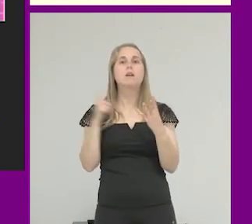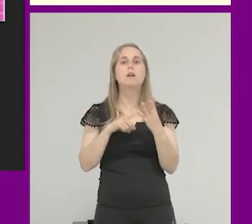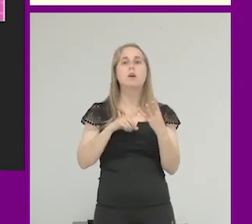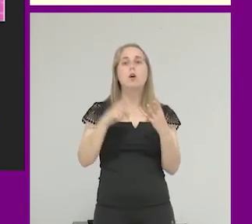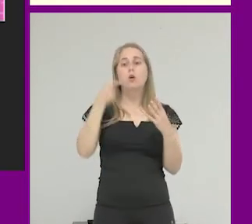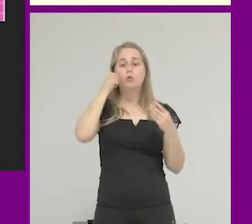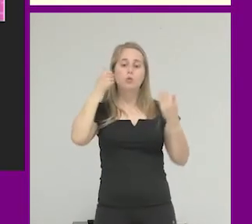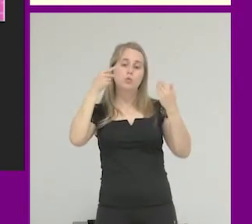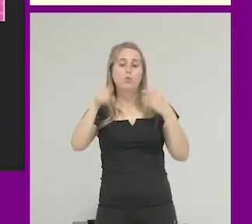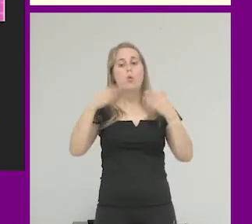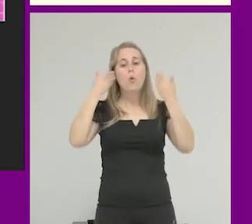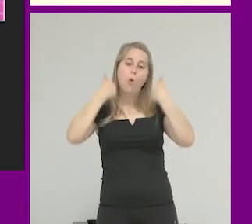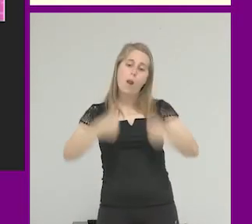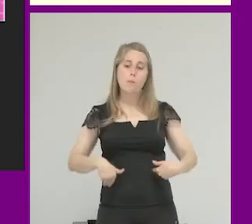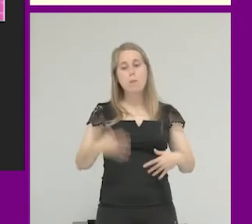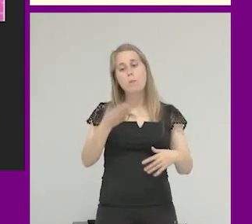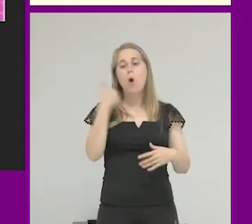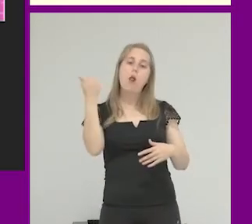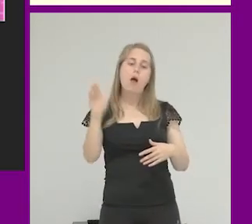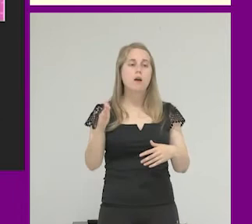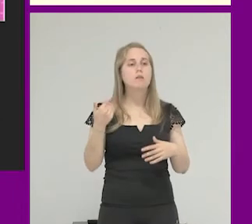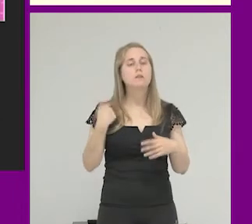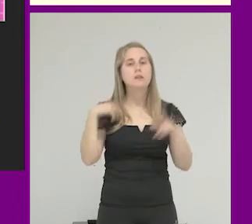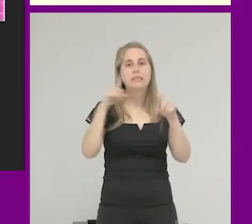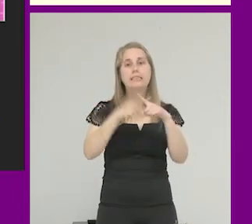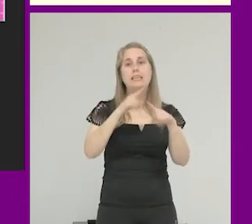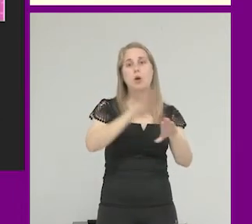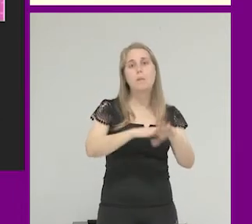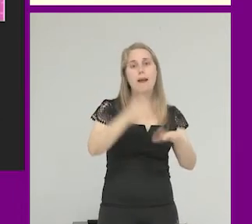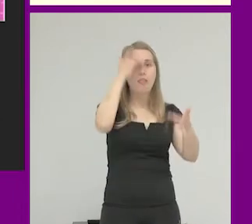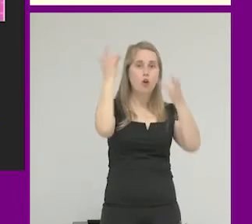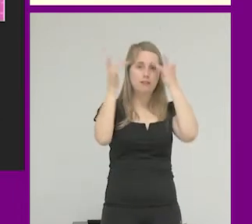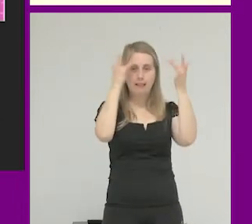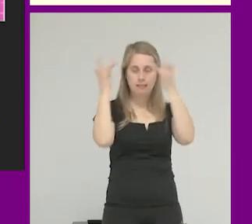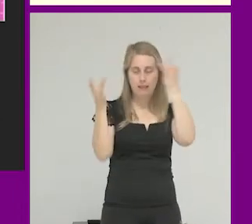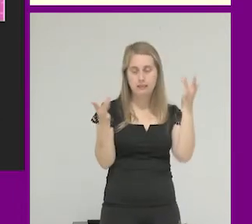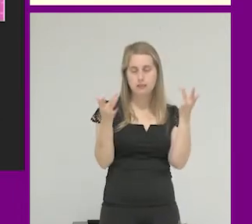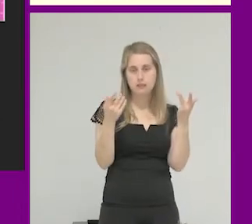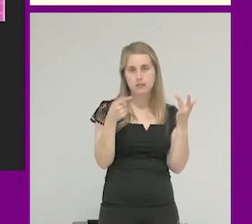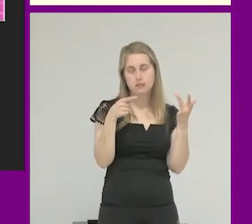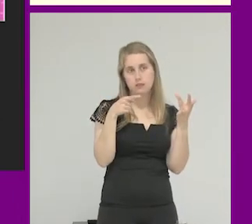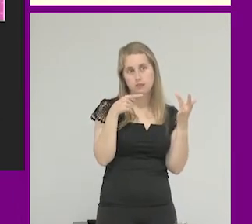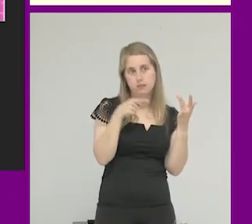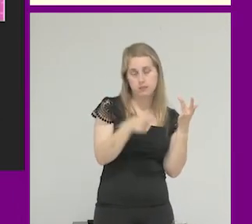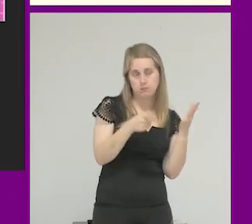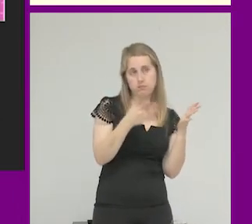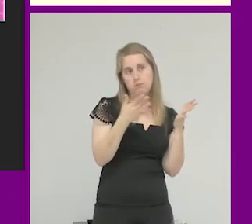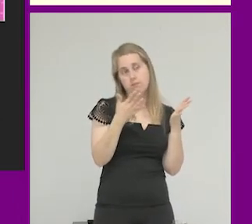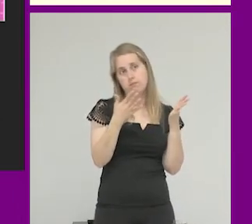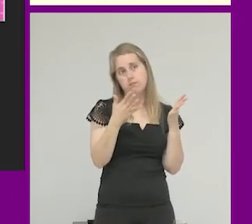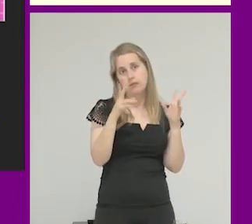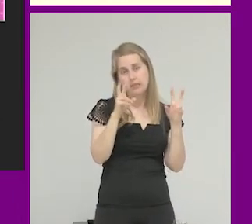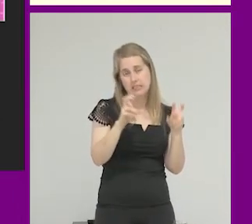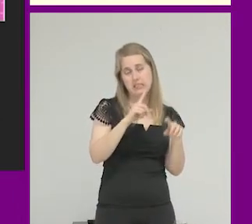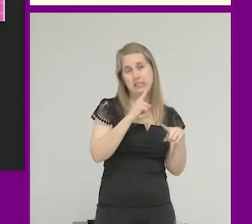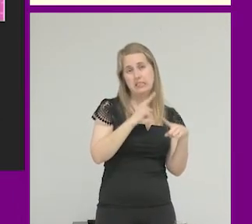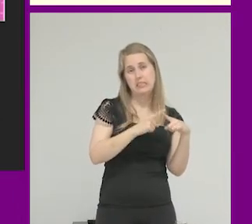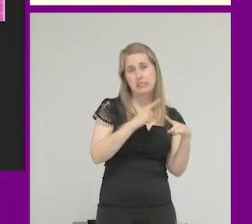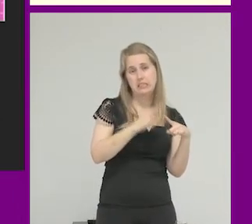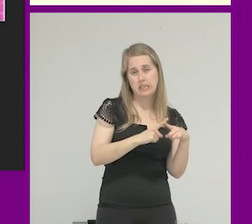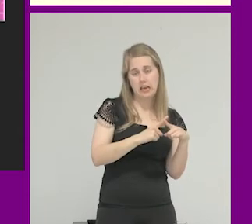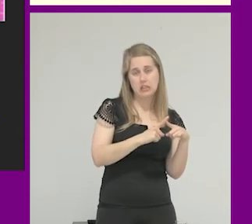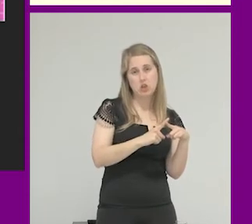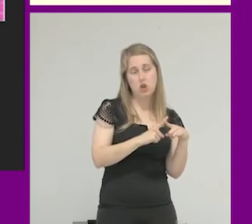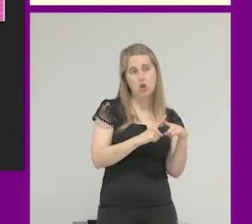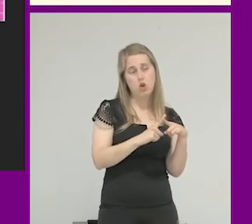mola ere tematikoa, eta sexua para adolescentes dela bat bai, hartzen duela sexu